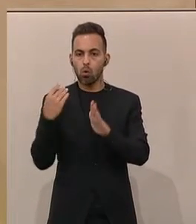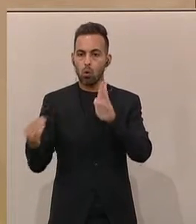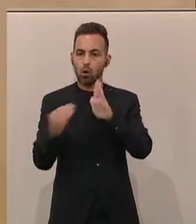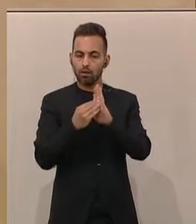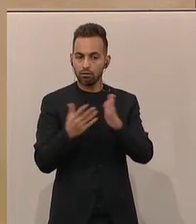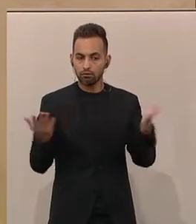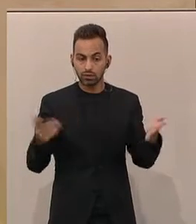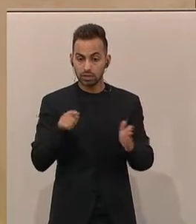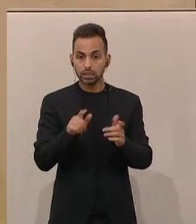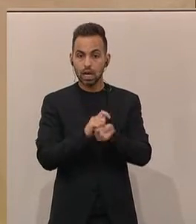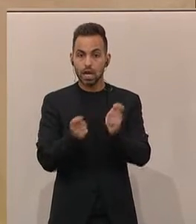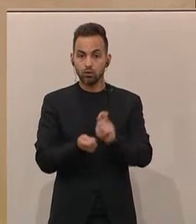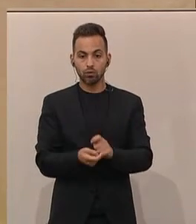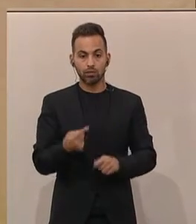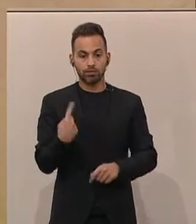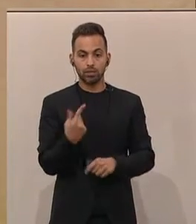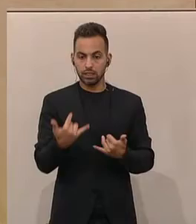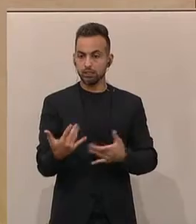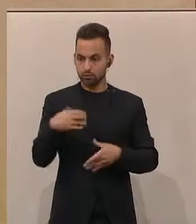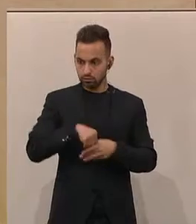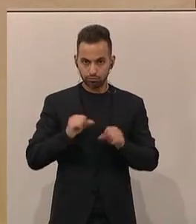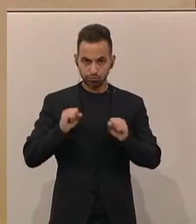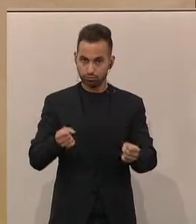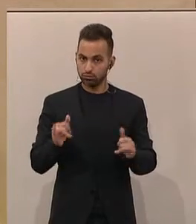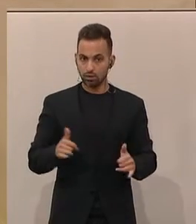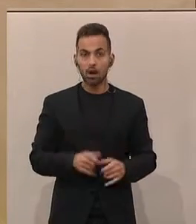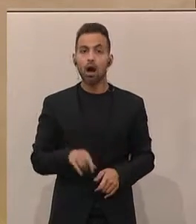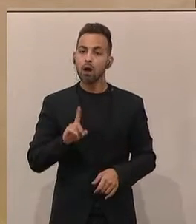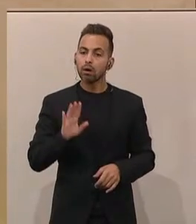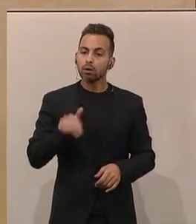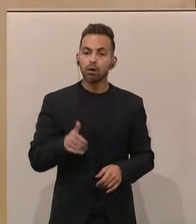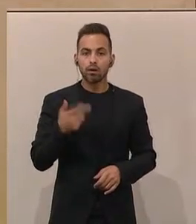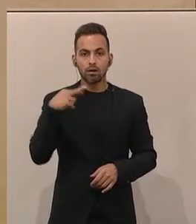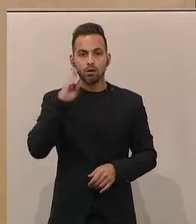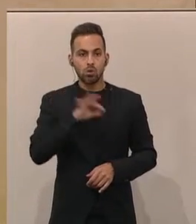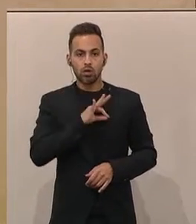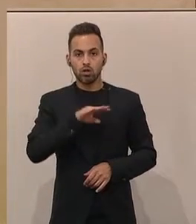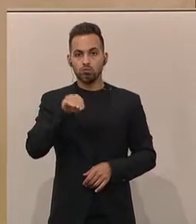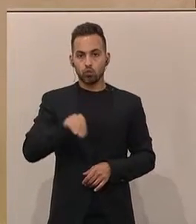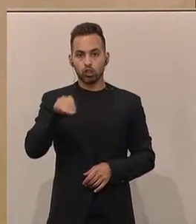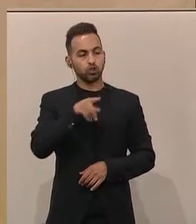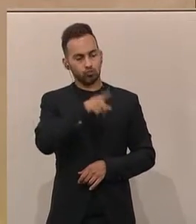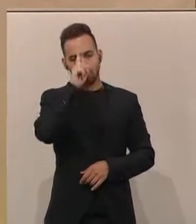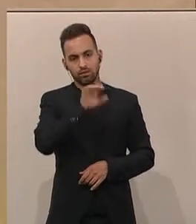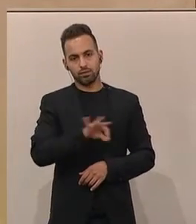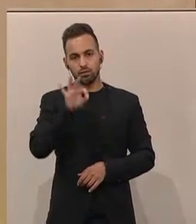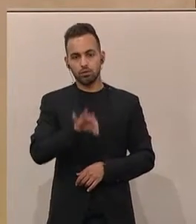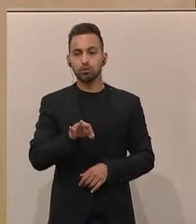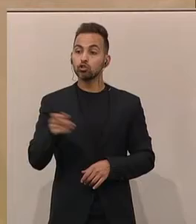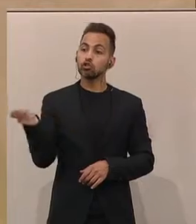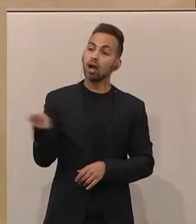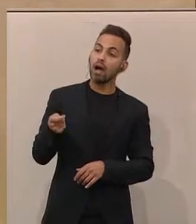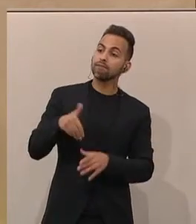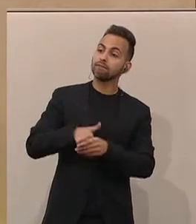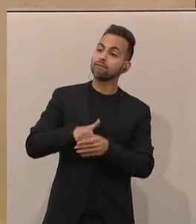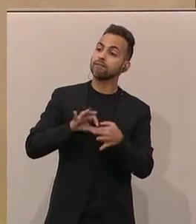diese Änderung nehmen wir jetzt vor. Aber nichtsdestotrotz, lieber Kollege Muchic, du weißt ganz genau, alles, was mit Strafen zu